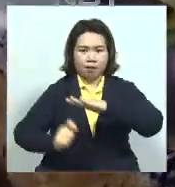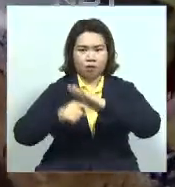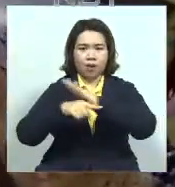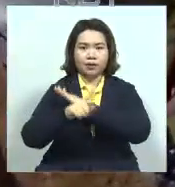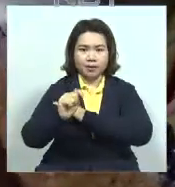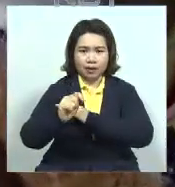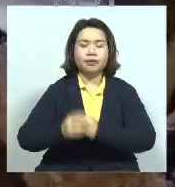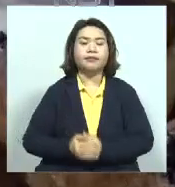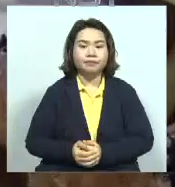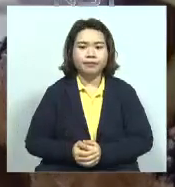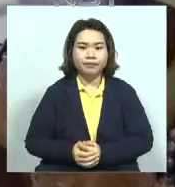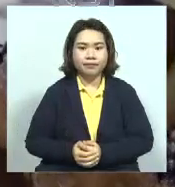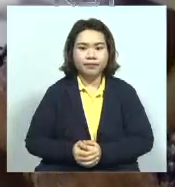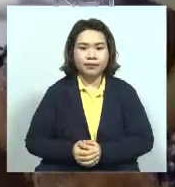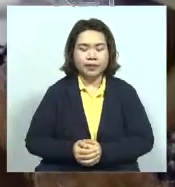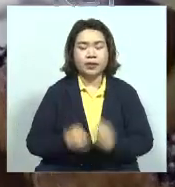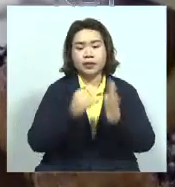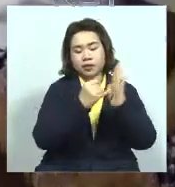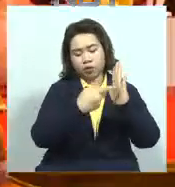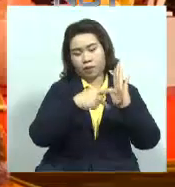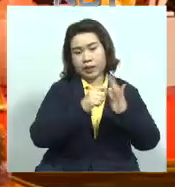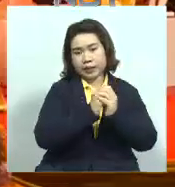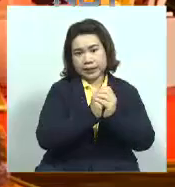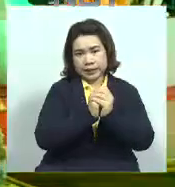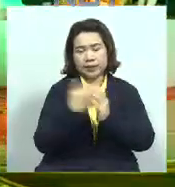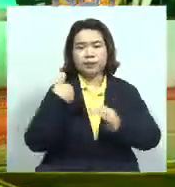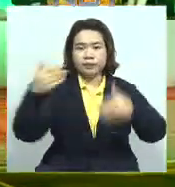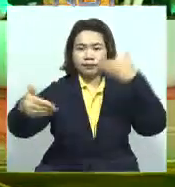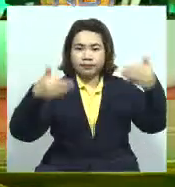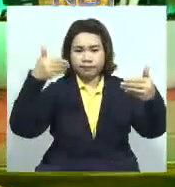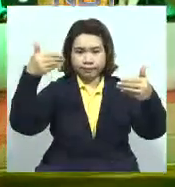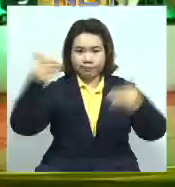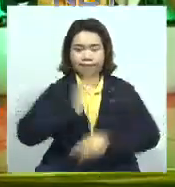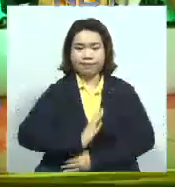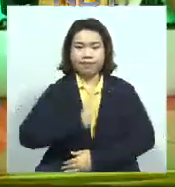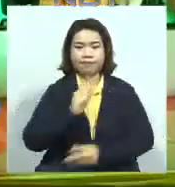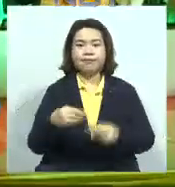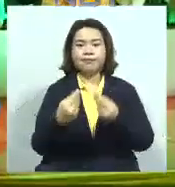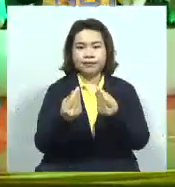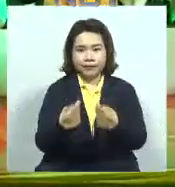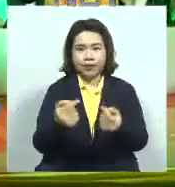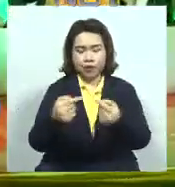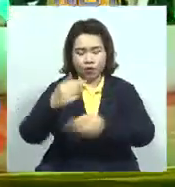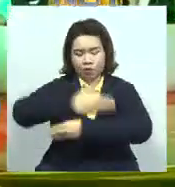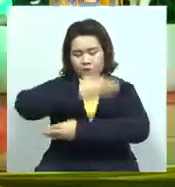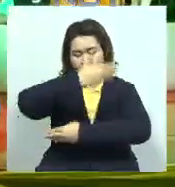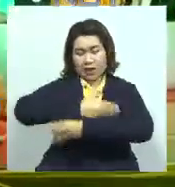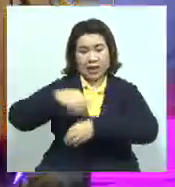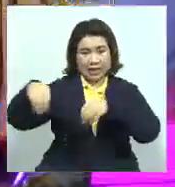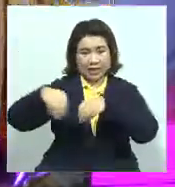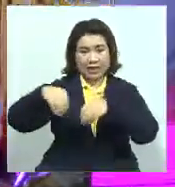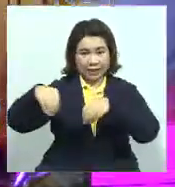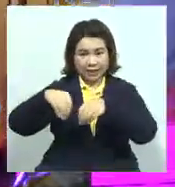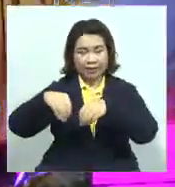ครับต่อกันที่จังหวัดปราจีนบุรีมีการจัดงานมหรสพสมโภชที่ลานอเนกประสงค์ริมเขื่อนศาลพระหลัก